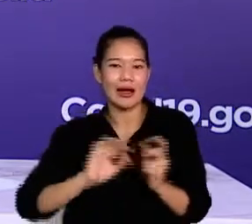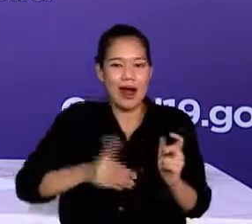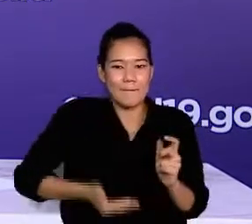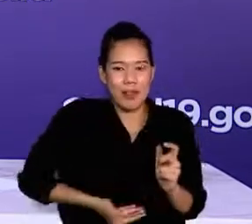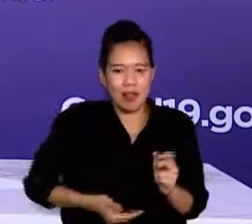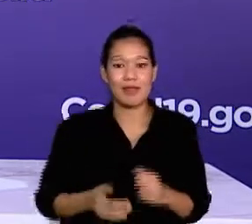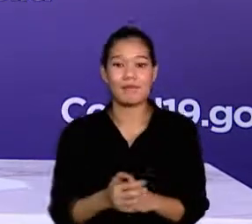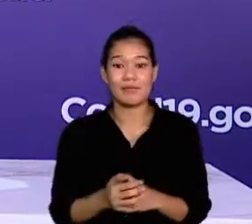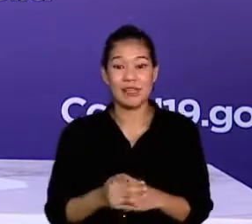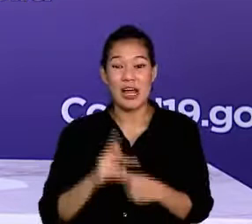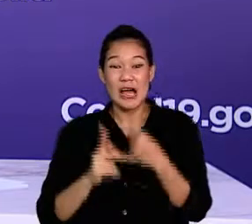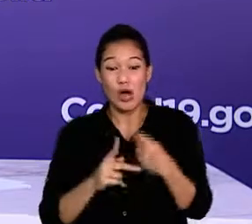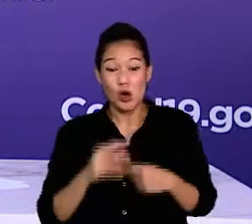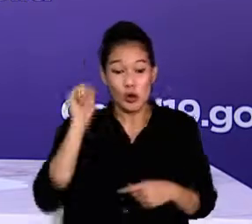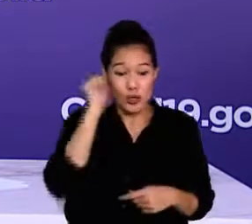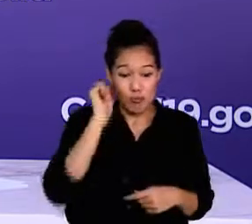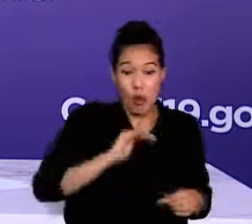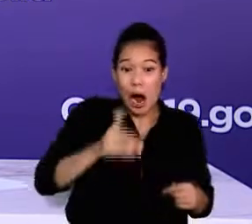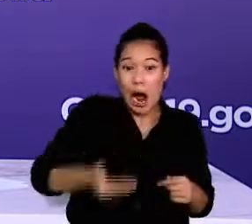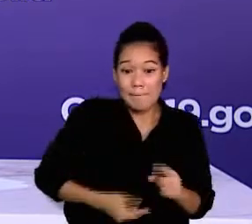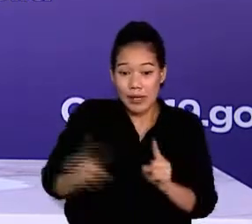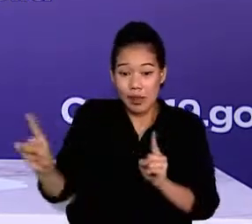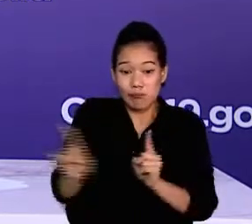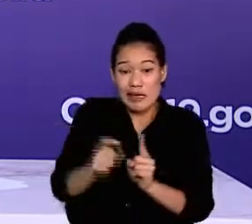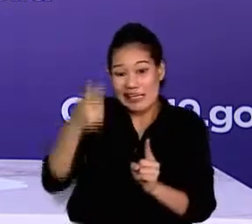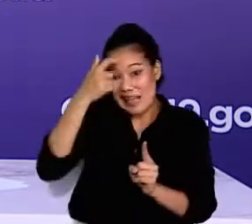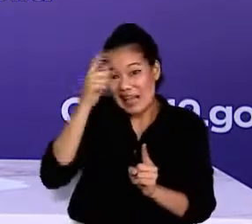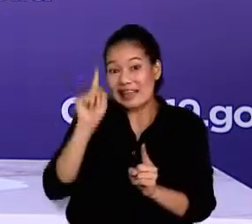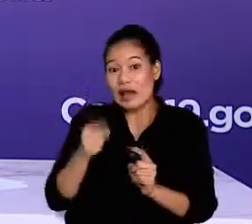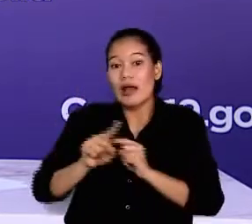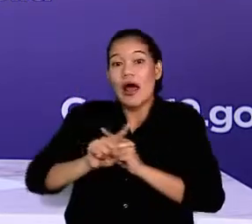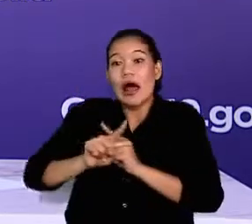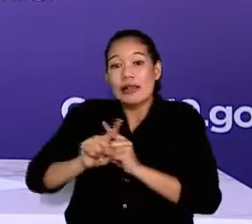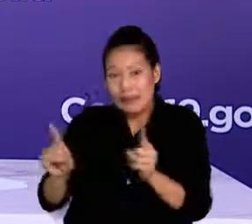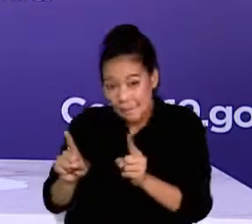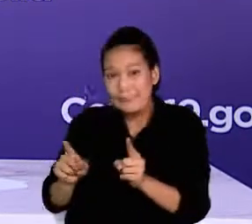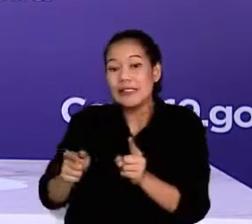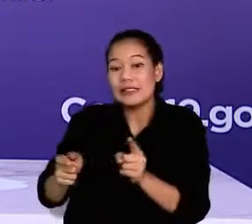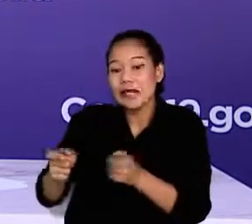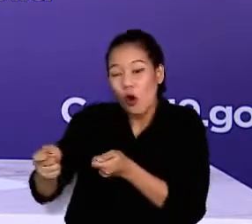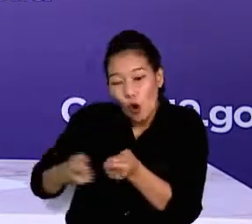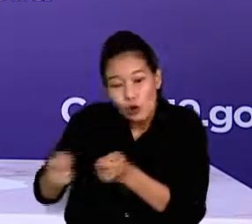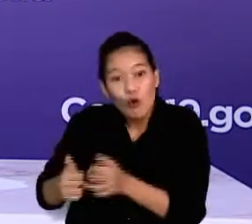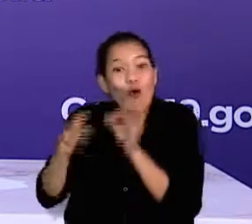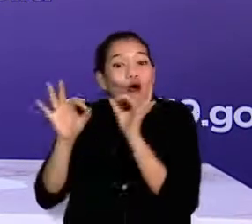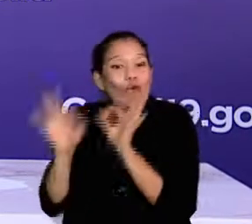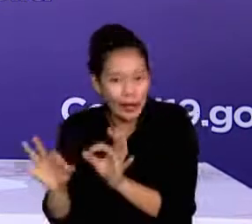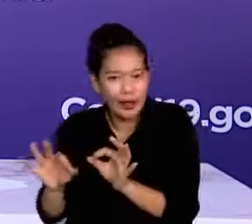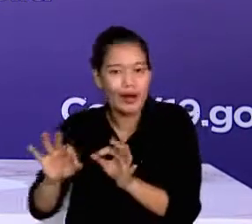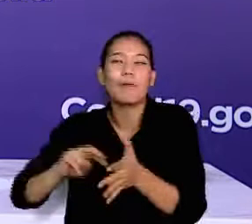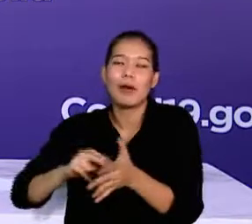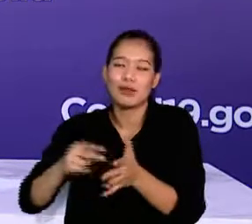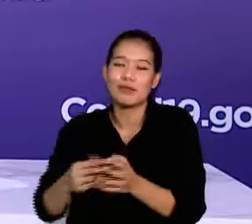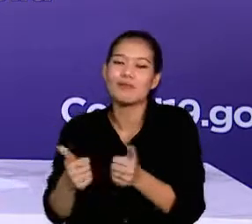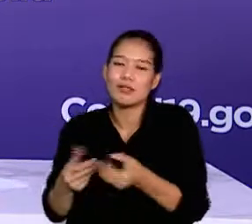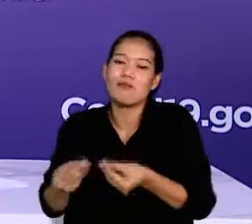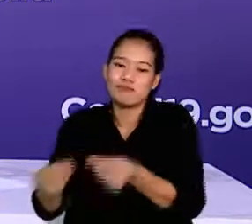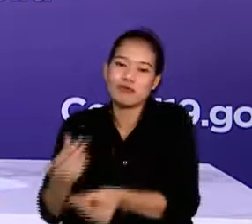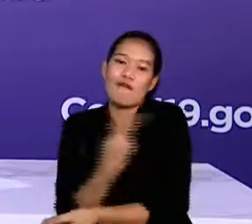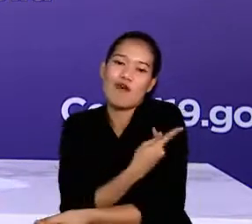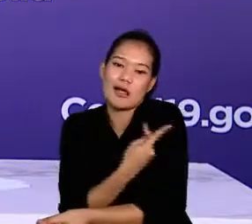memiliki penyakit penyerta dalam kondisi terkontrol dan tidak ada komplikasi akut maka vaksin dapat